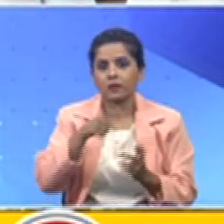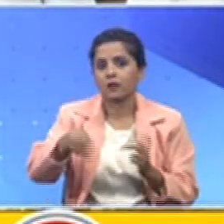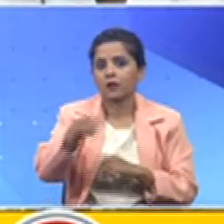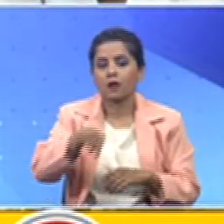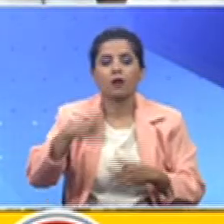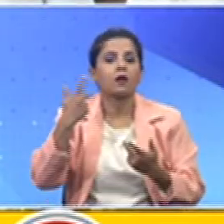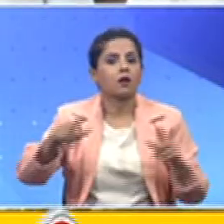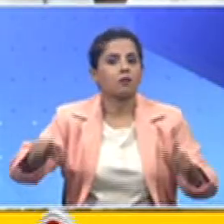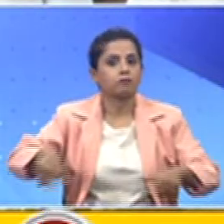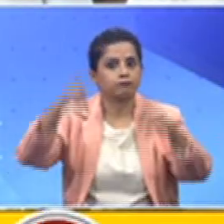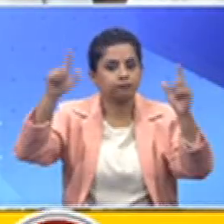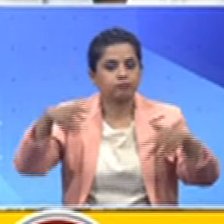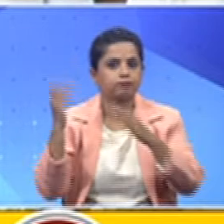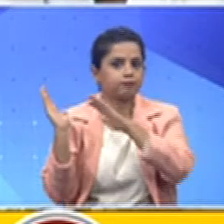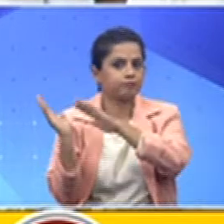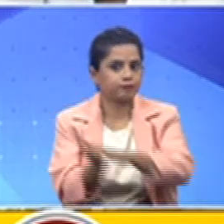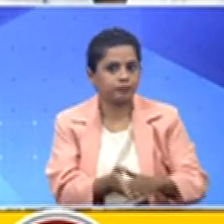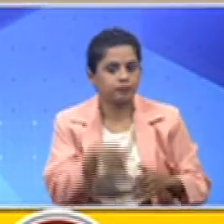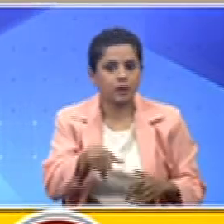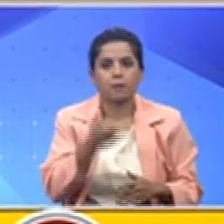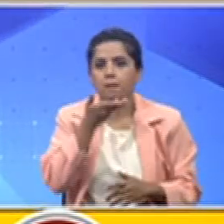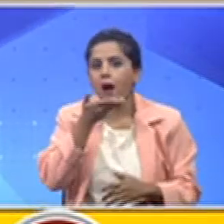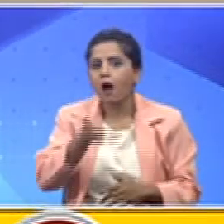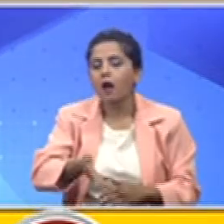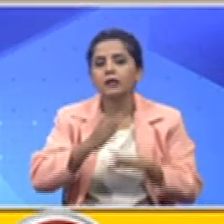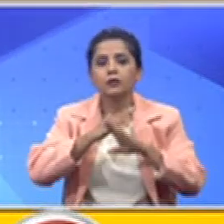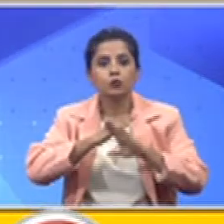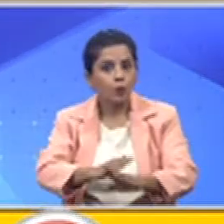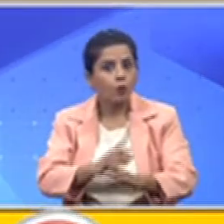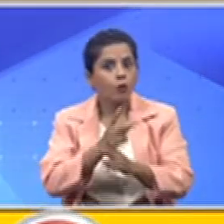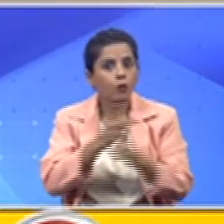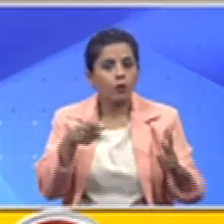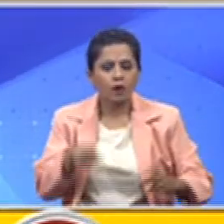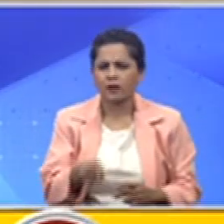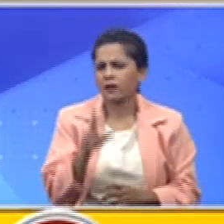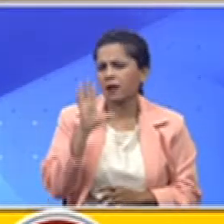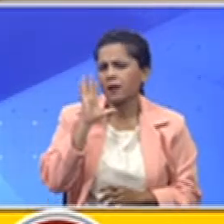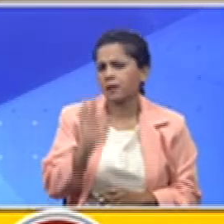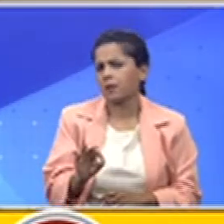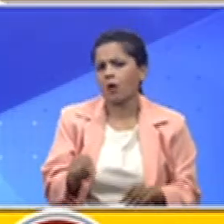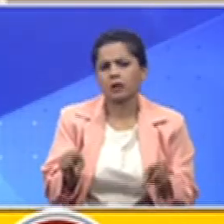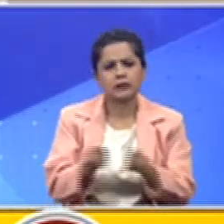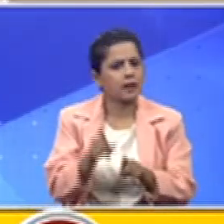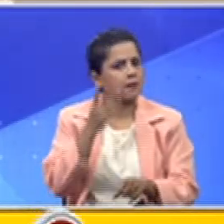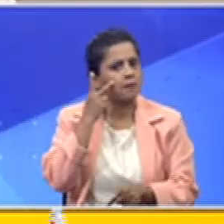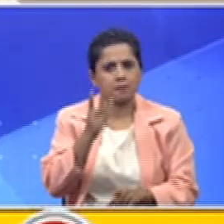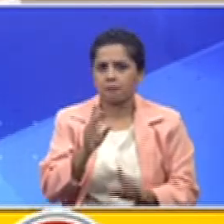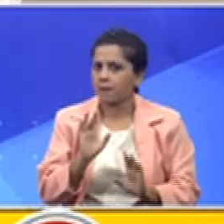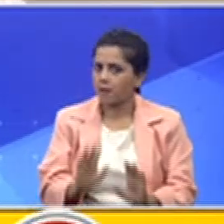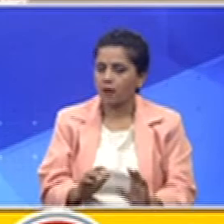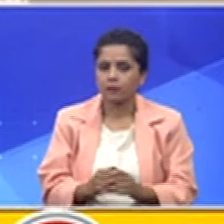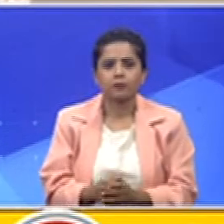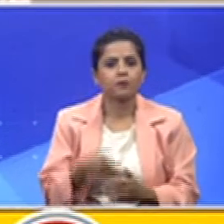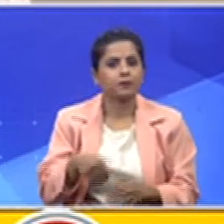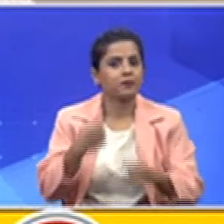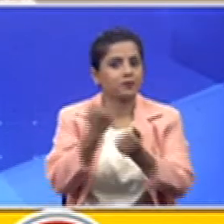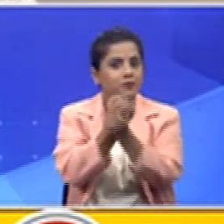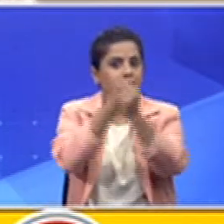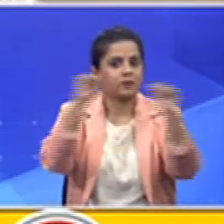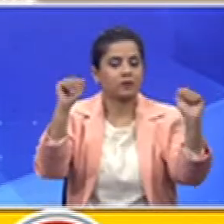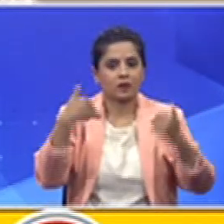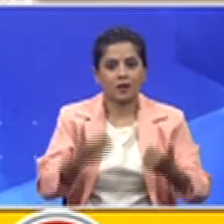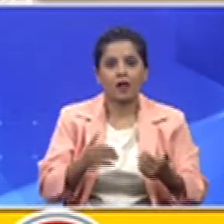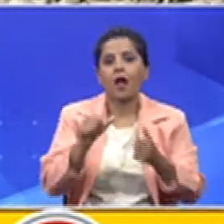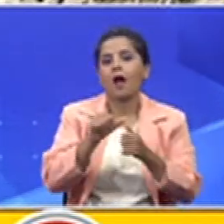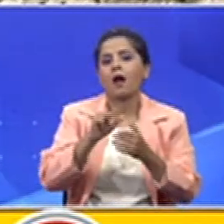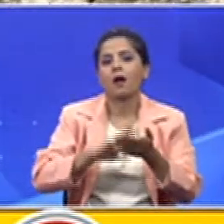वृक्षारोपण और जल संरक्षण के लिए भी उतना ही जरूरी होता है। आजादी के अमृत महोत्सव